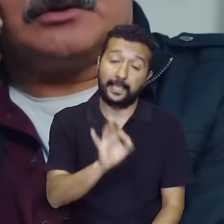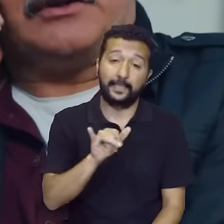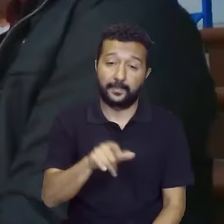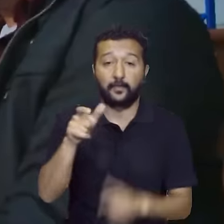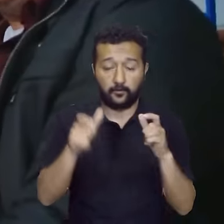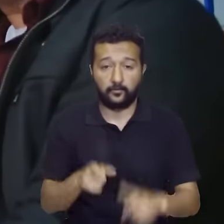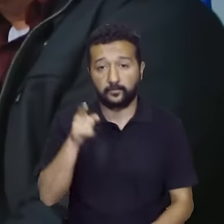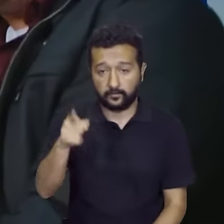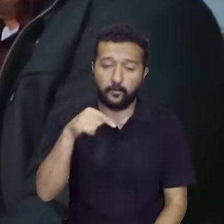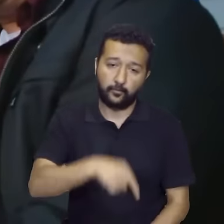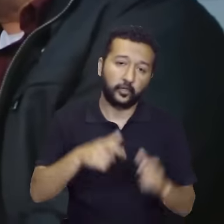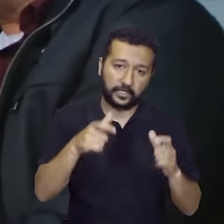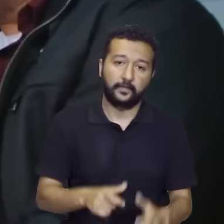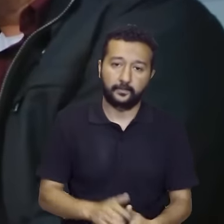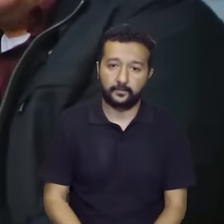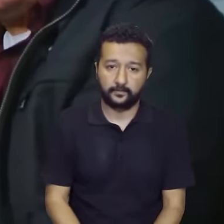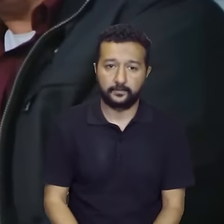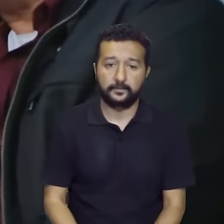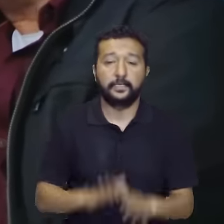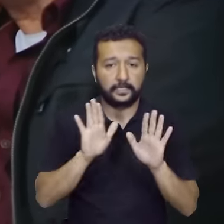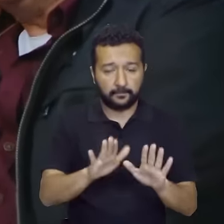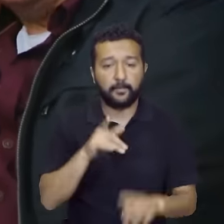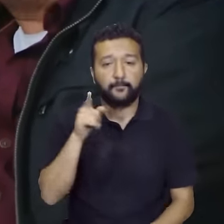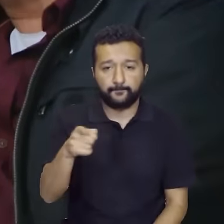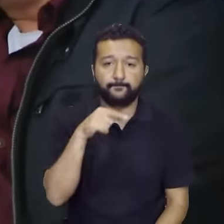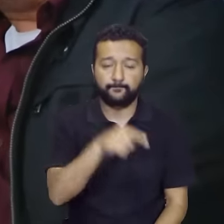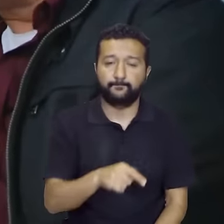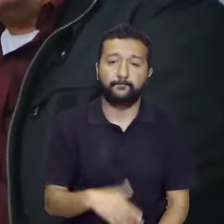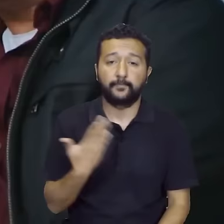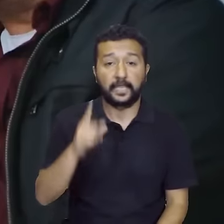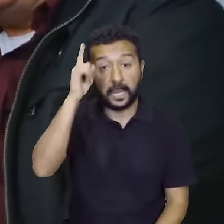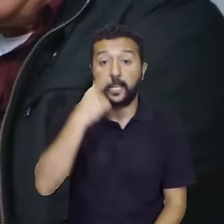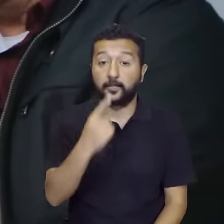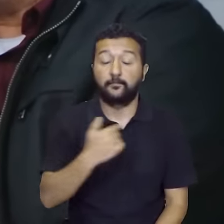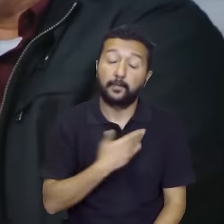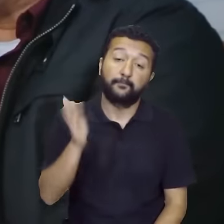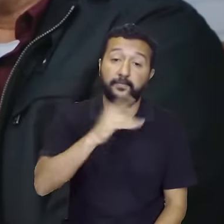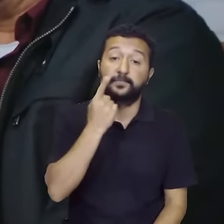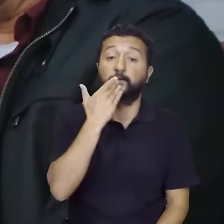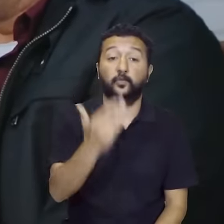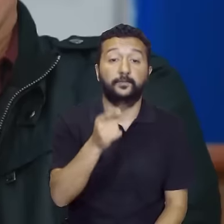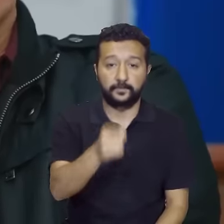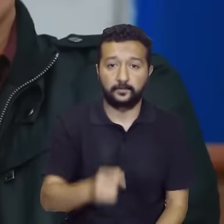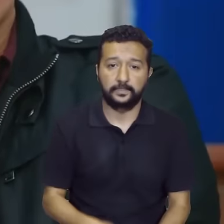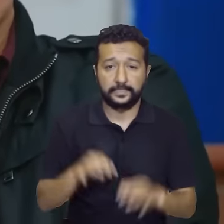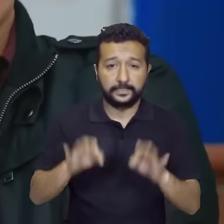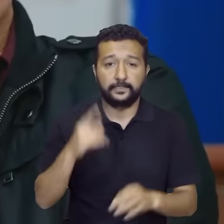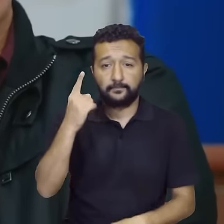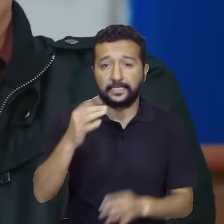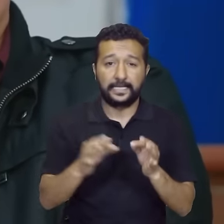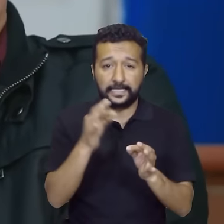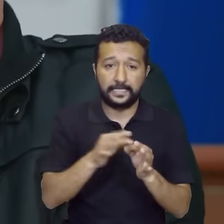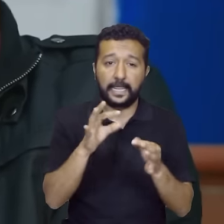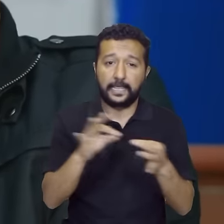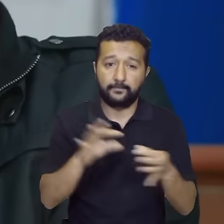yani orada. Ya aman burada yani. İşte, tamam orada. Ya Allah aşkına ben başka bir şey söyleyeceğim sana ya. Şimdi bir iğne